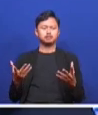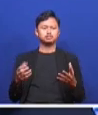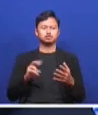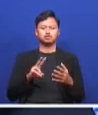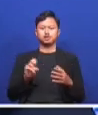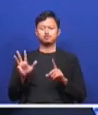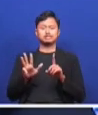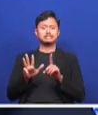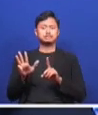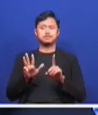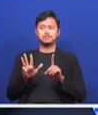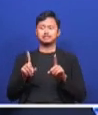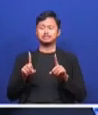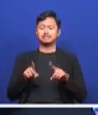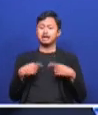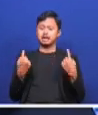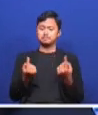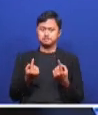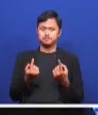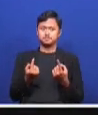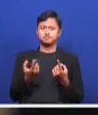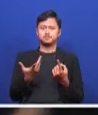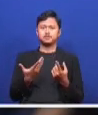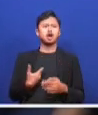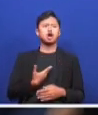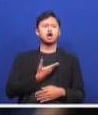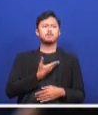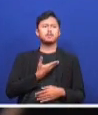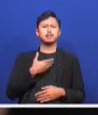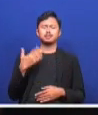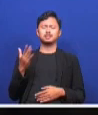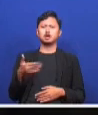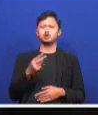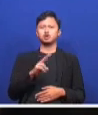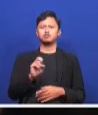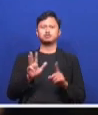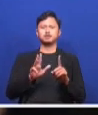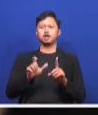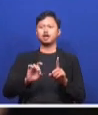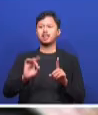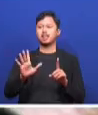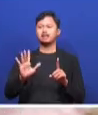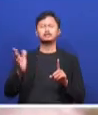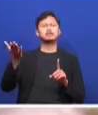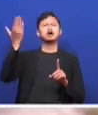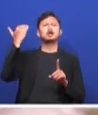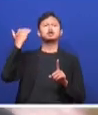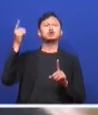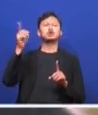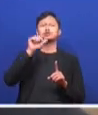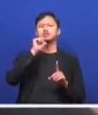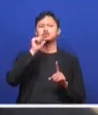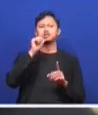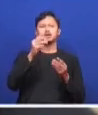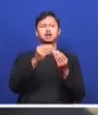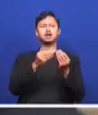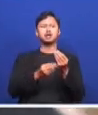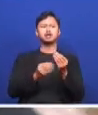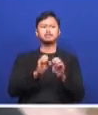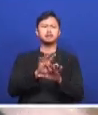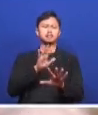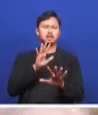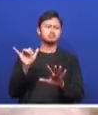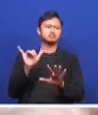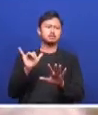2019 bahwasanya kami juga korban di tahun 2019 oleh orang lain yang saat itu adalah anggota